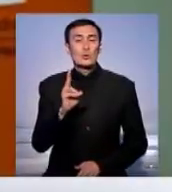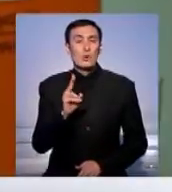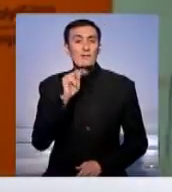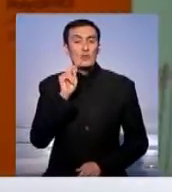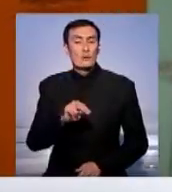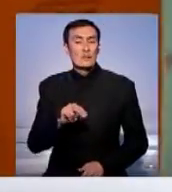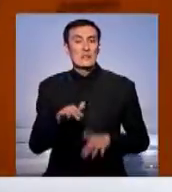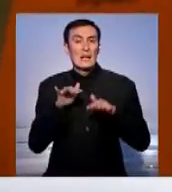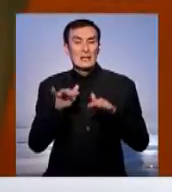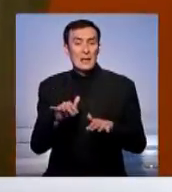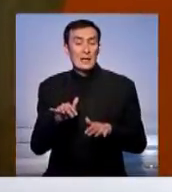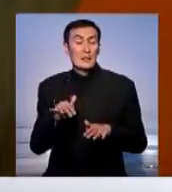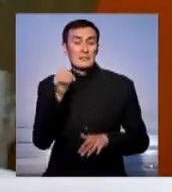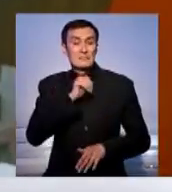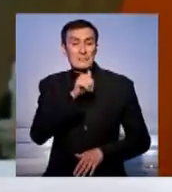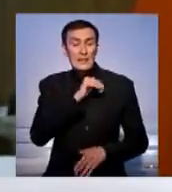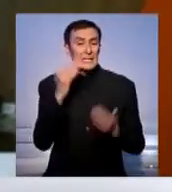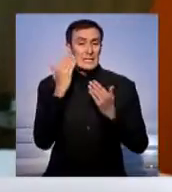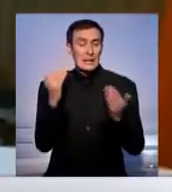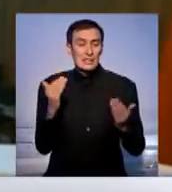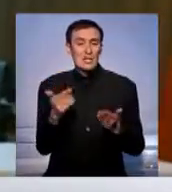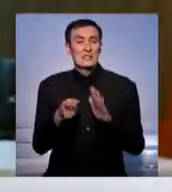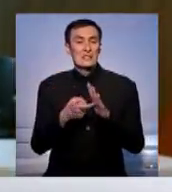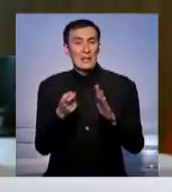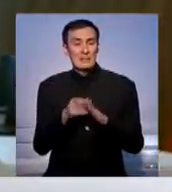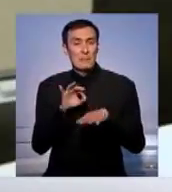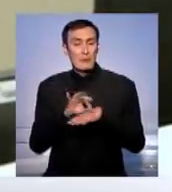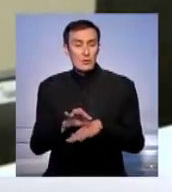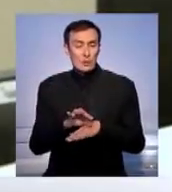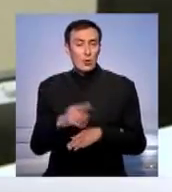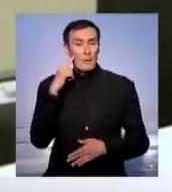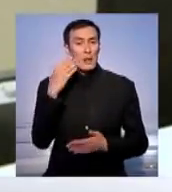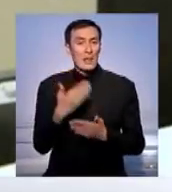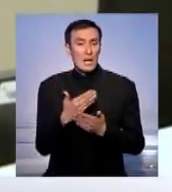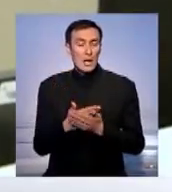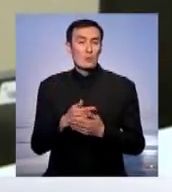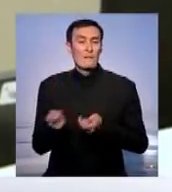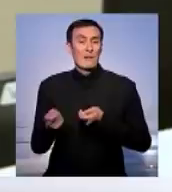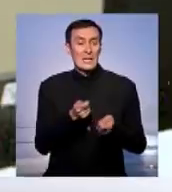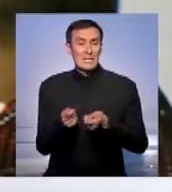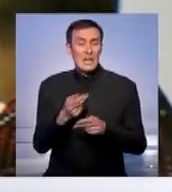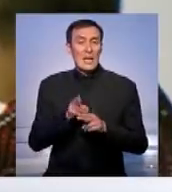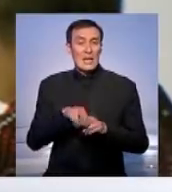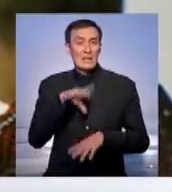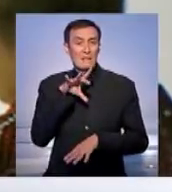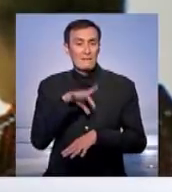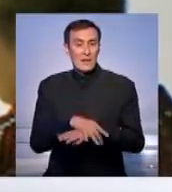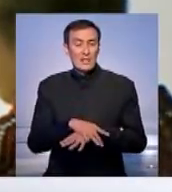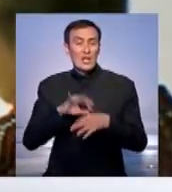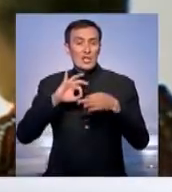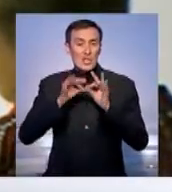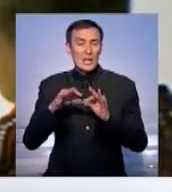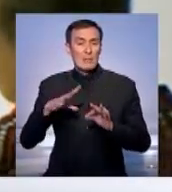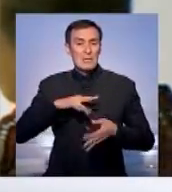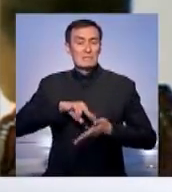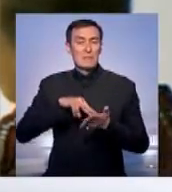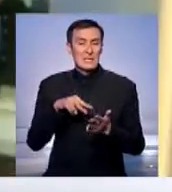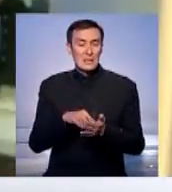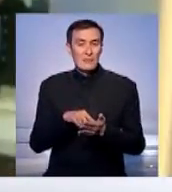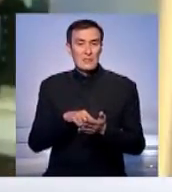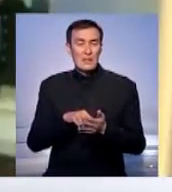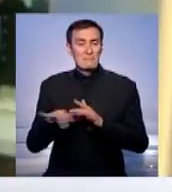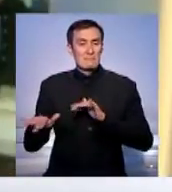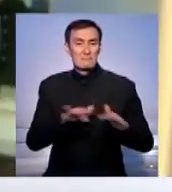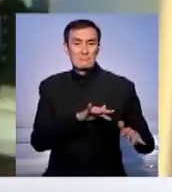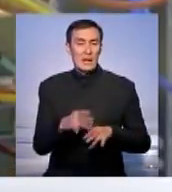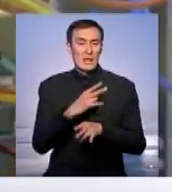за атакой, пока не ясно. Сейчас ведется следствие. Однако, как полагают местные власти, случившаяся тщательно спланированная